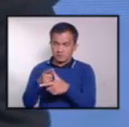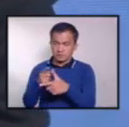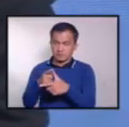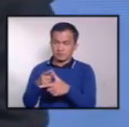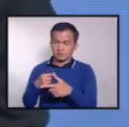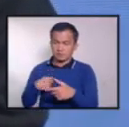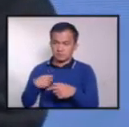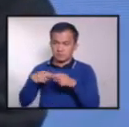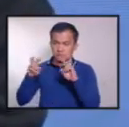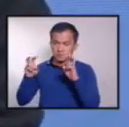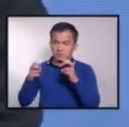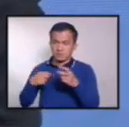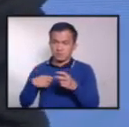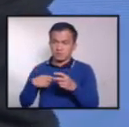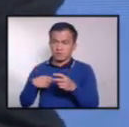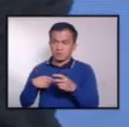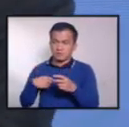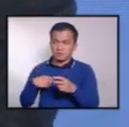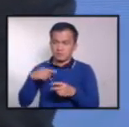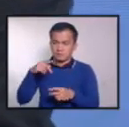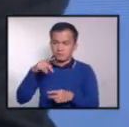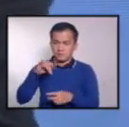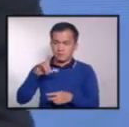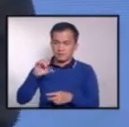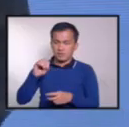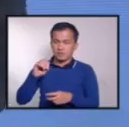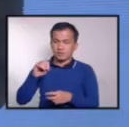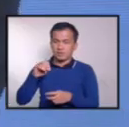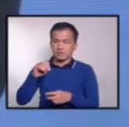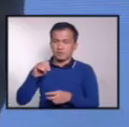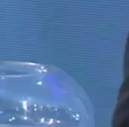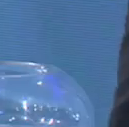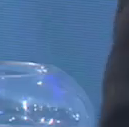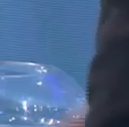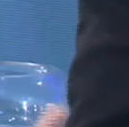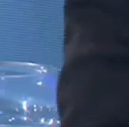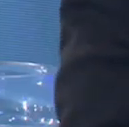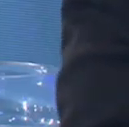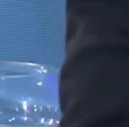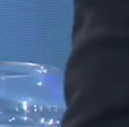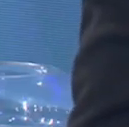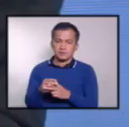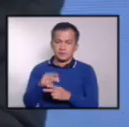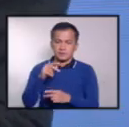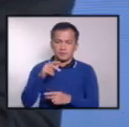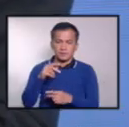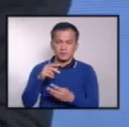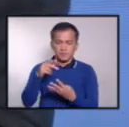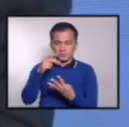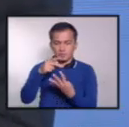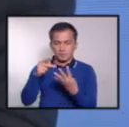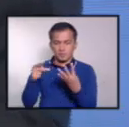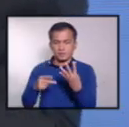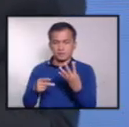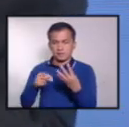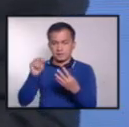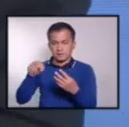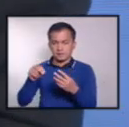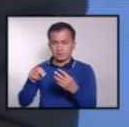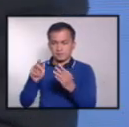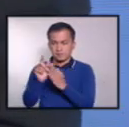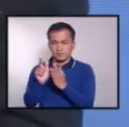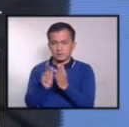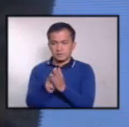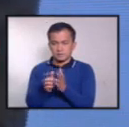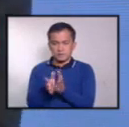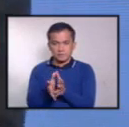ko na pilo para sa pamilyang Pilipino na batas. Yung 4Ps, kailangan siyang maging batas at i-expand.